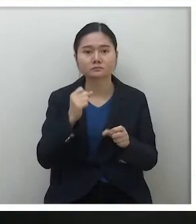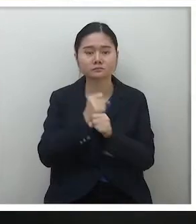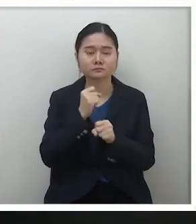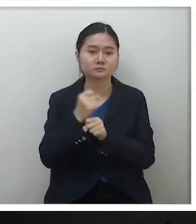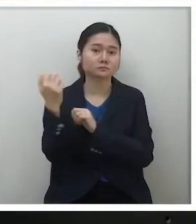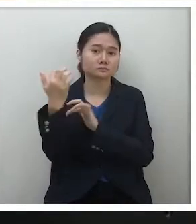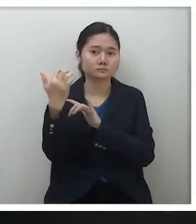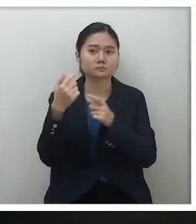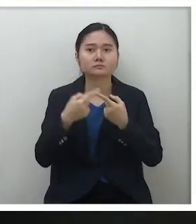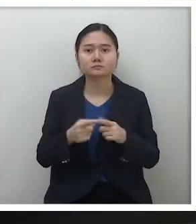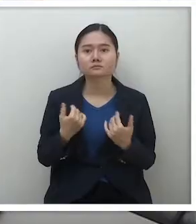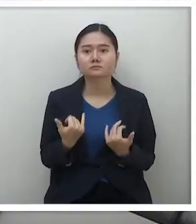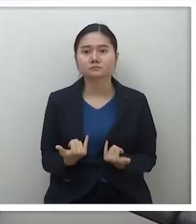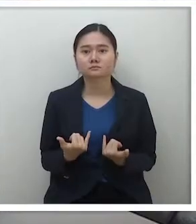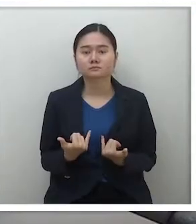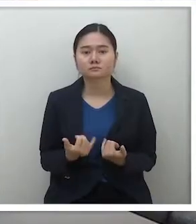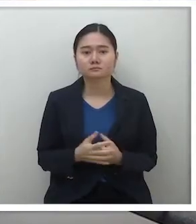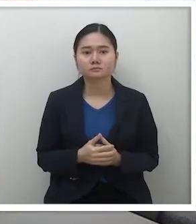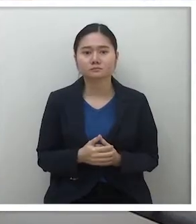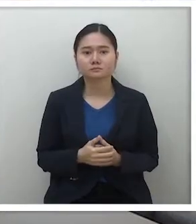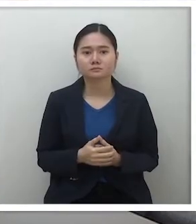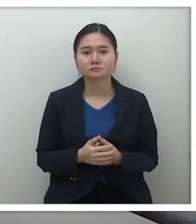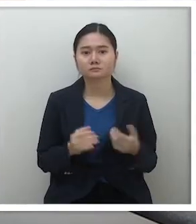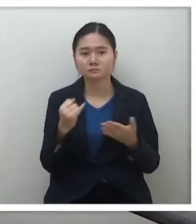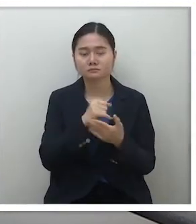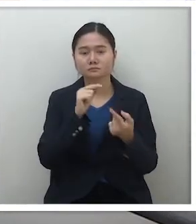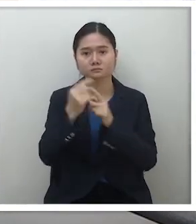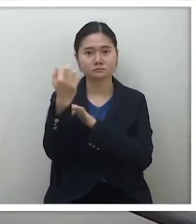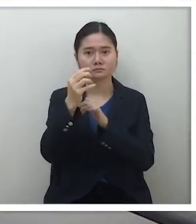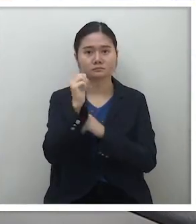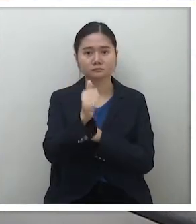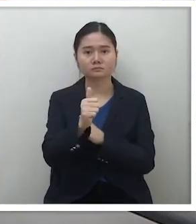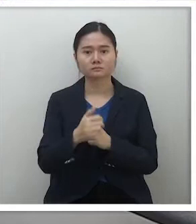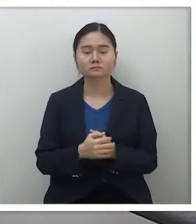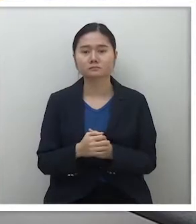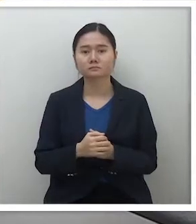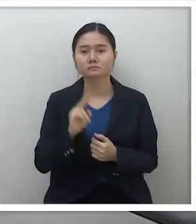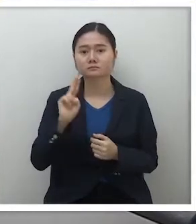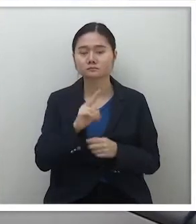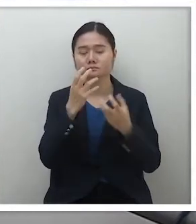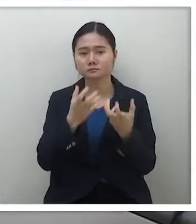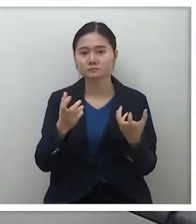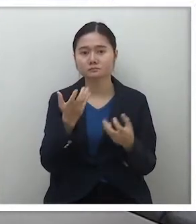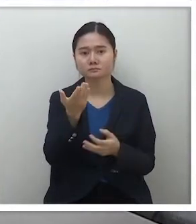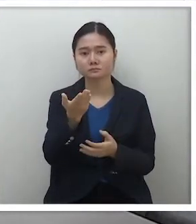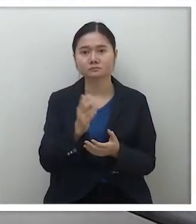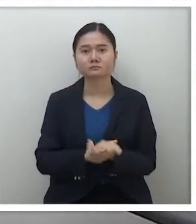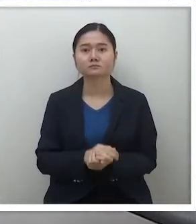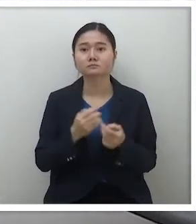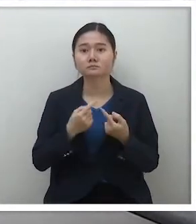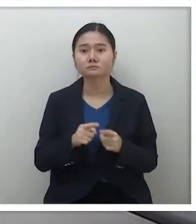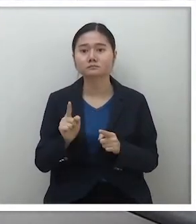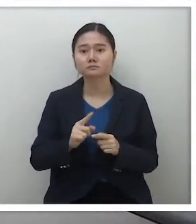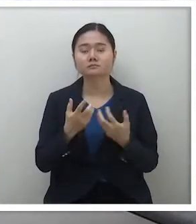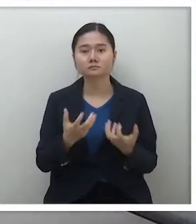ในคอมนะครับแต่ในปัจจุบันเนี่ยเราสามารถวาดลงไปในคอมได้เลยโดยใช้อุปกรณ์ตัวนี้แ